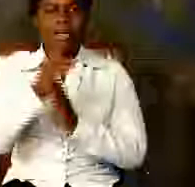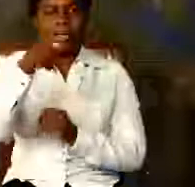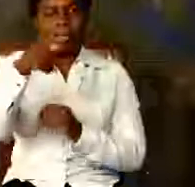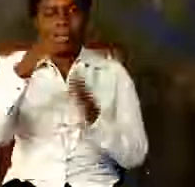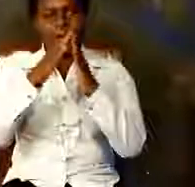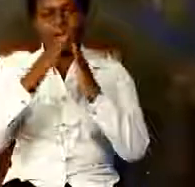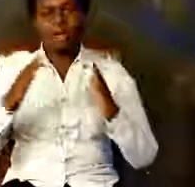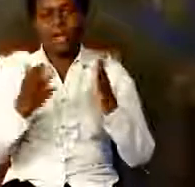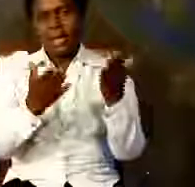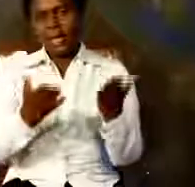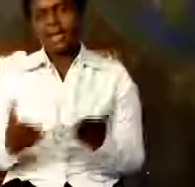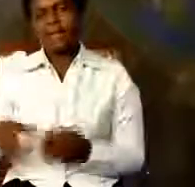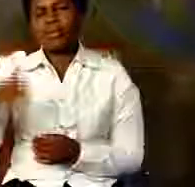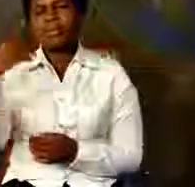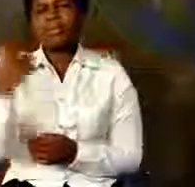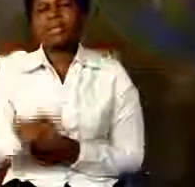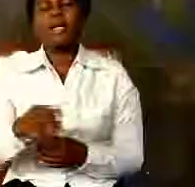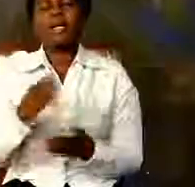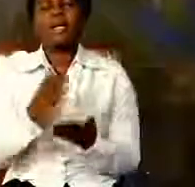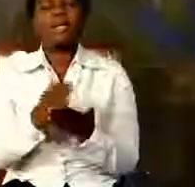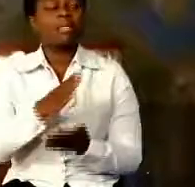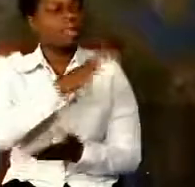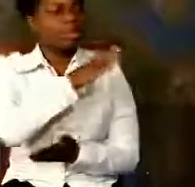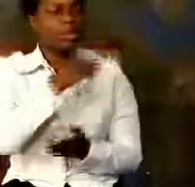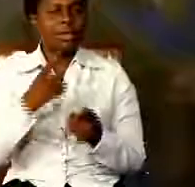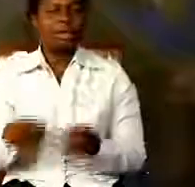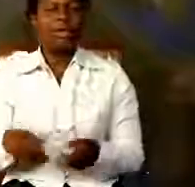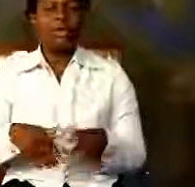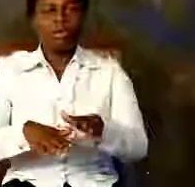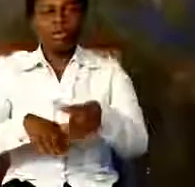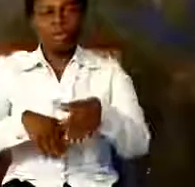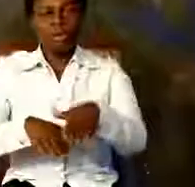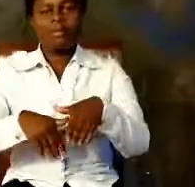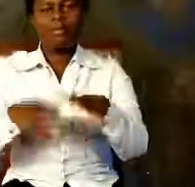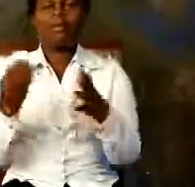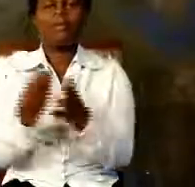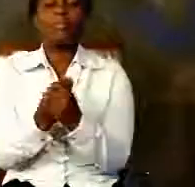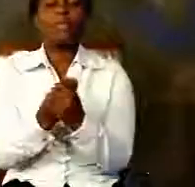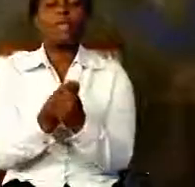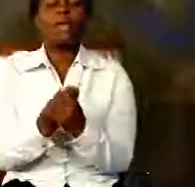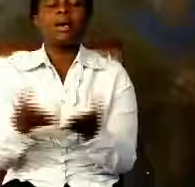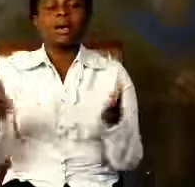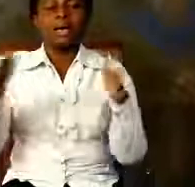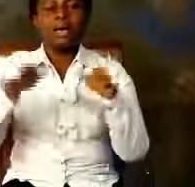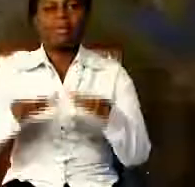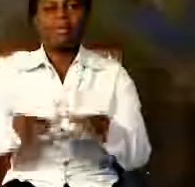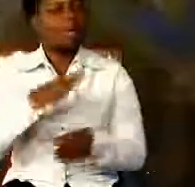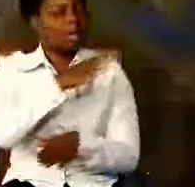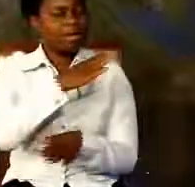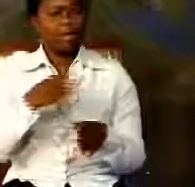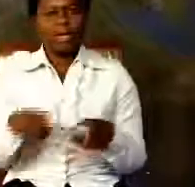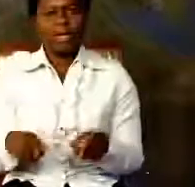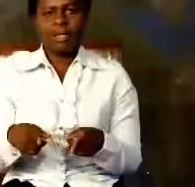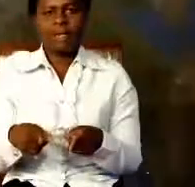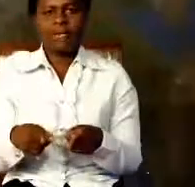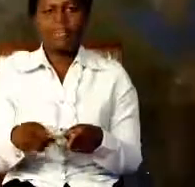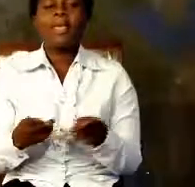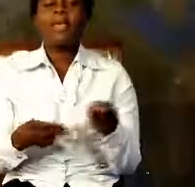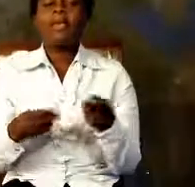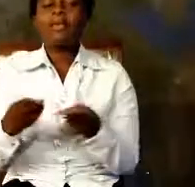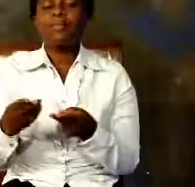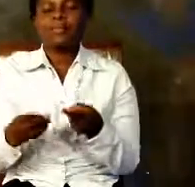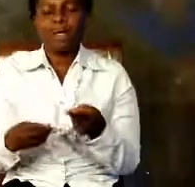nyumbani, karibu sana katika jioni ya leo, tuandamane pamoja katika mibaraka ya jioni ya leo. Na pia